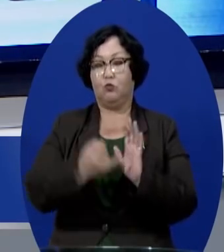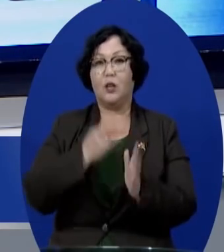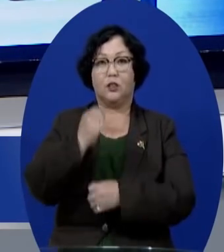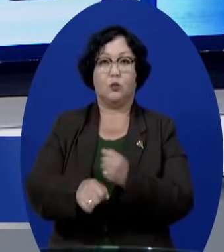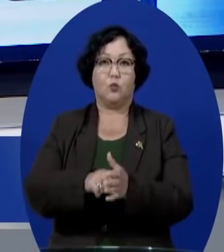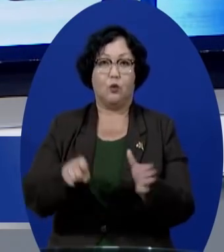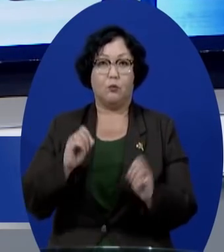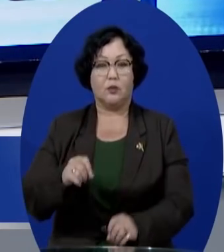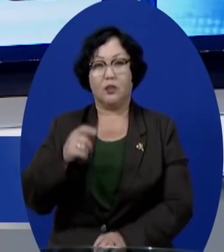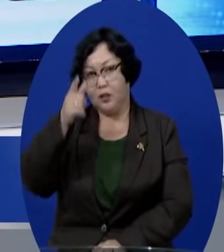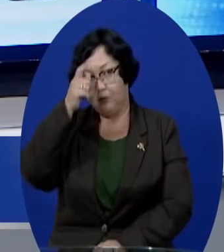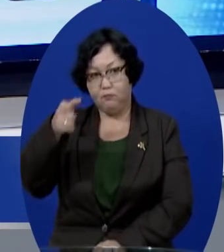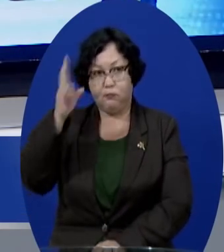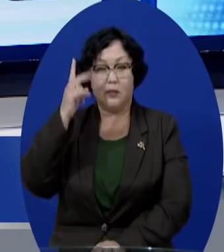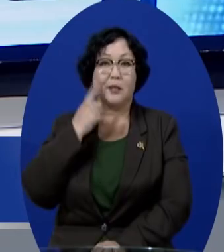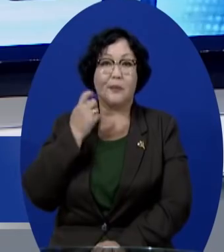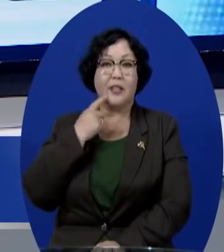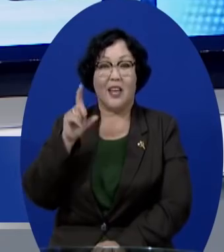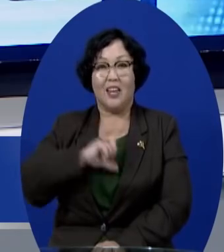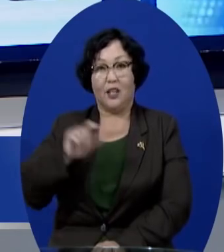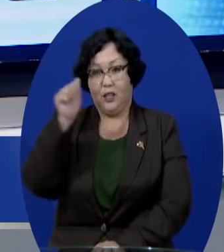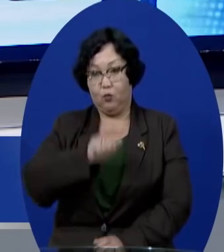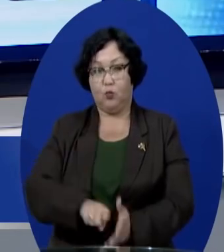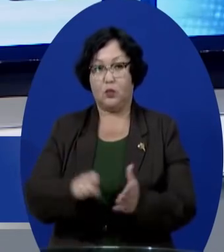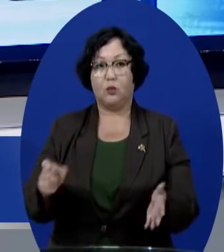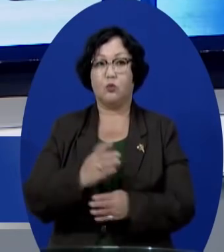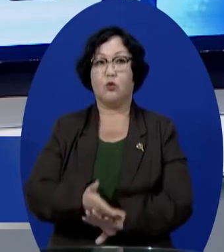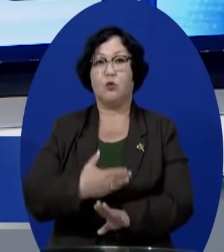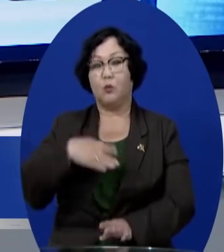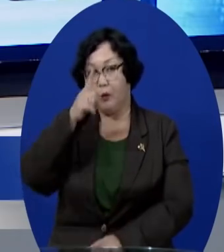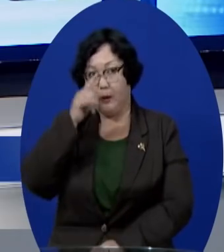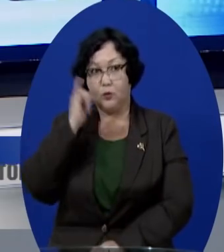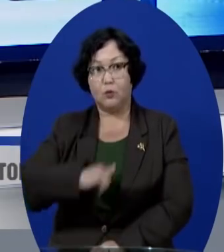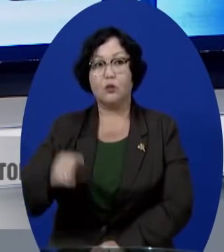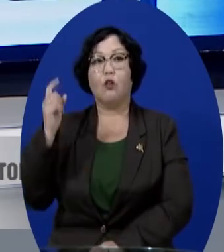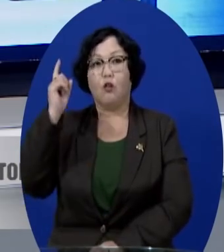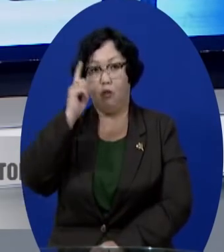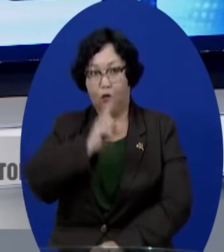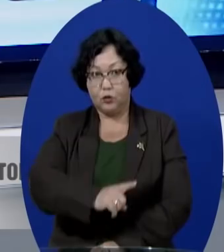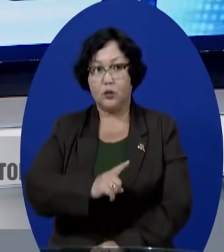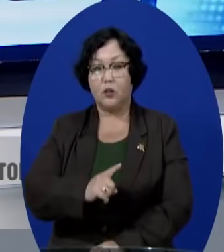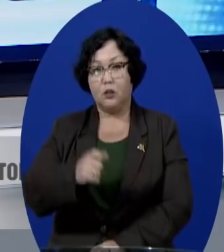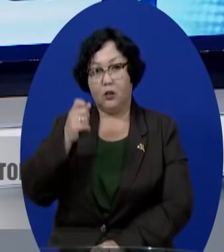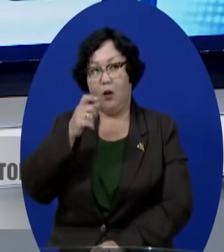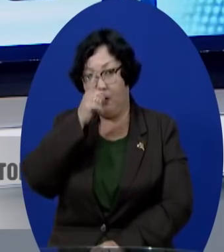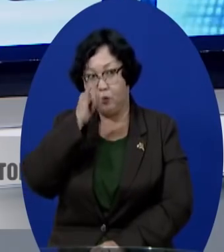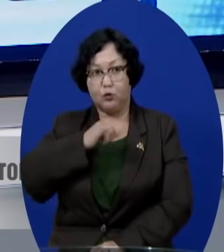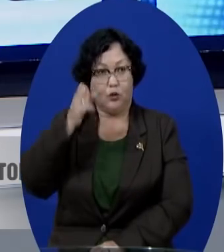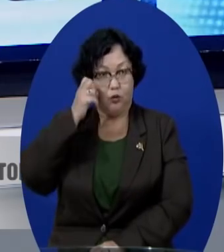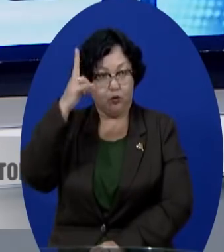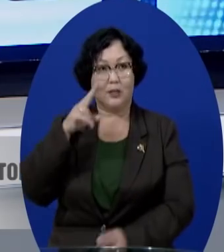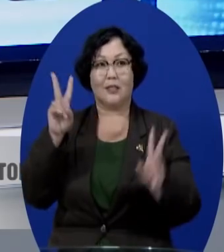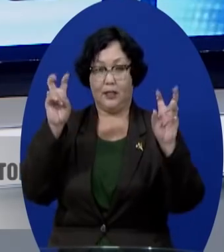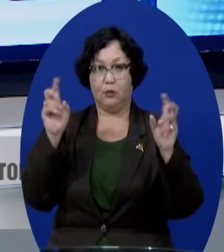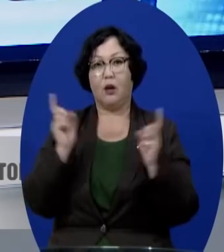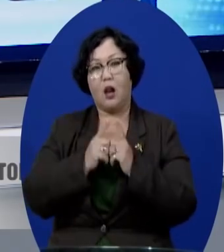канцлер Ангела Меркель бүрийн эрхийн хугацаагаа дуусгахаас өмнөхөн Оросын холбооны улсад айлчилж Кремлийн тэргүүнтэй олон сэдвээр яриа